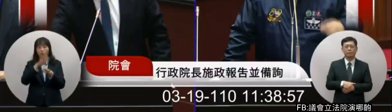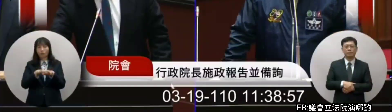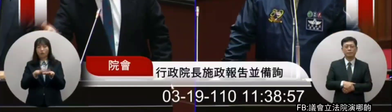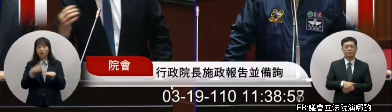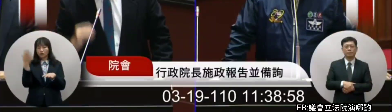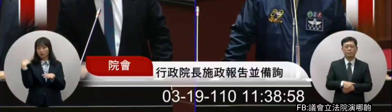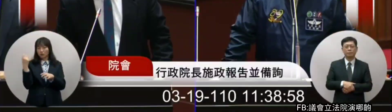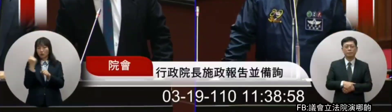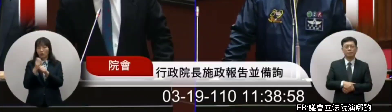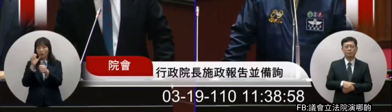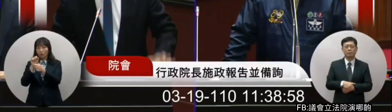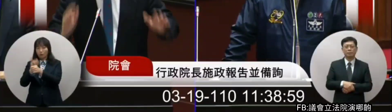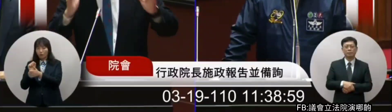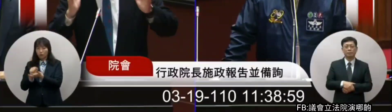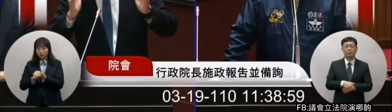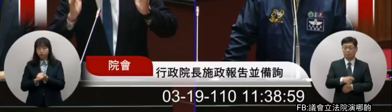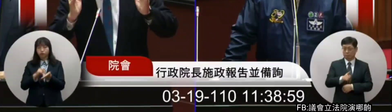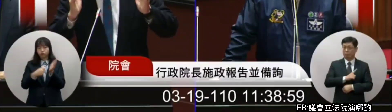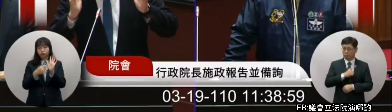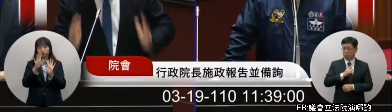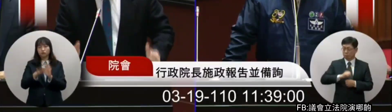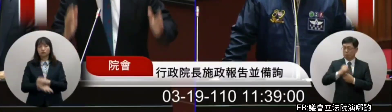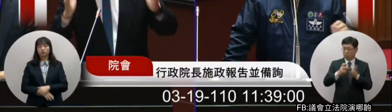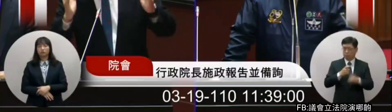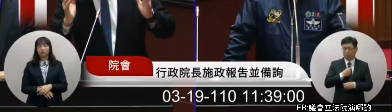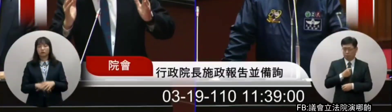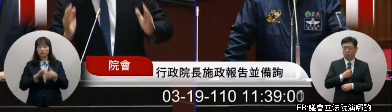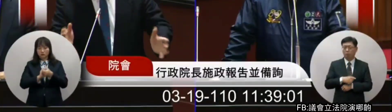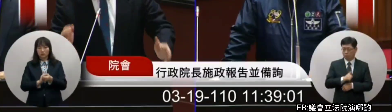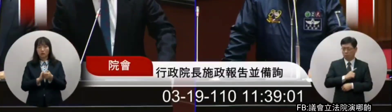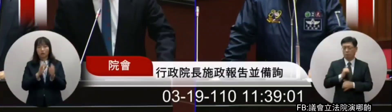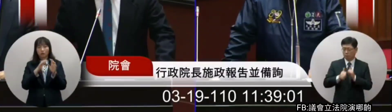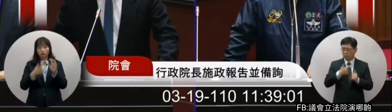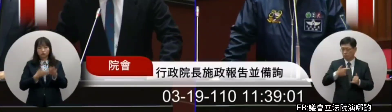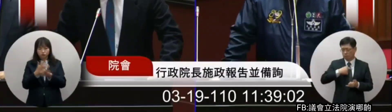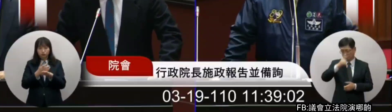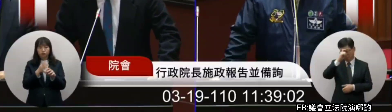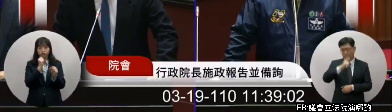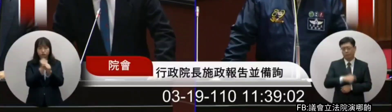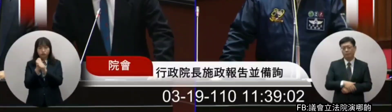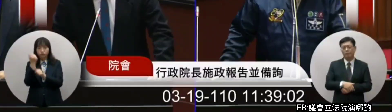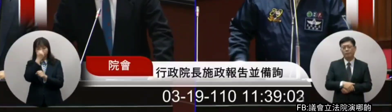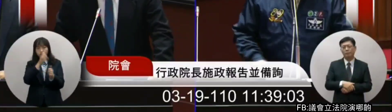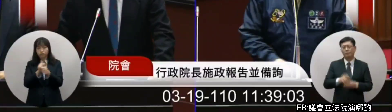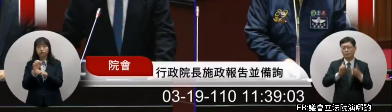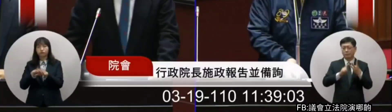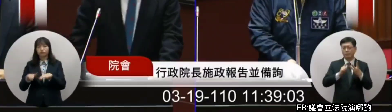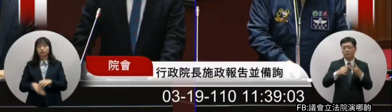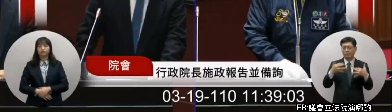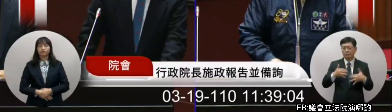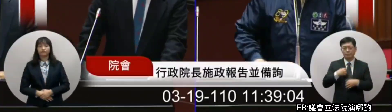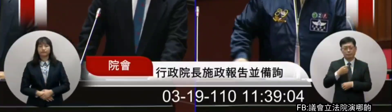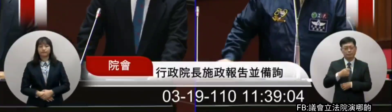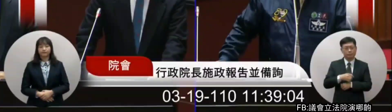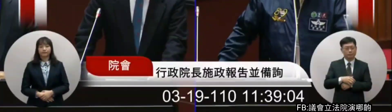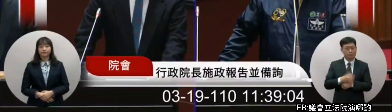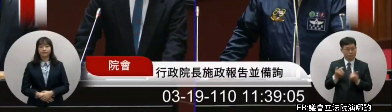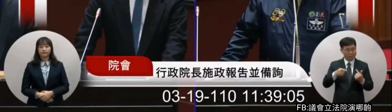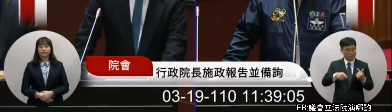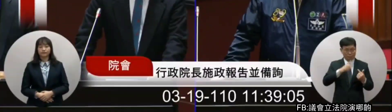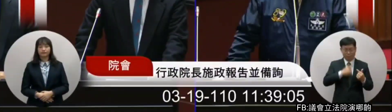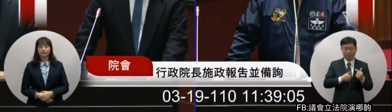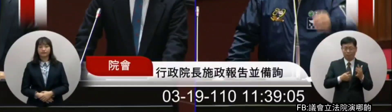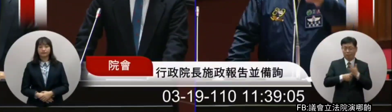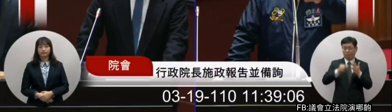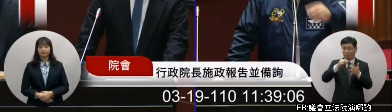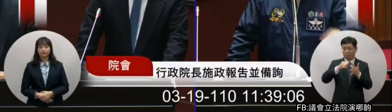面的成果都一直显现。 这个你们真的要加油， 我们会一定会全力的去处理这个。 第三个部分呢，我想要关于姓名